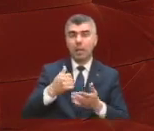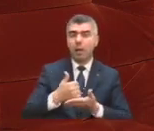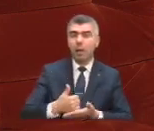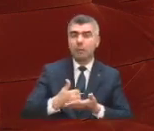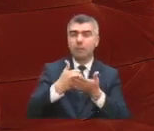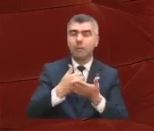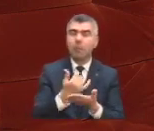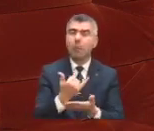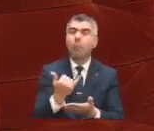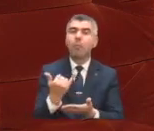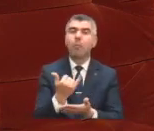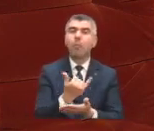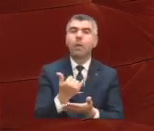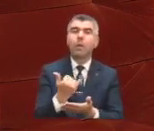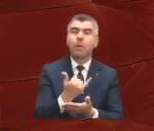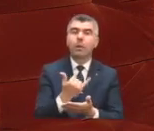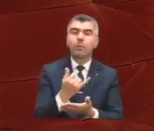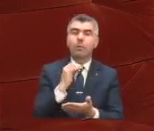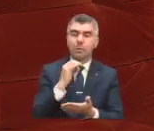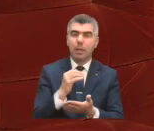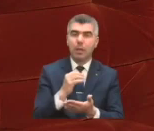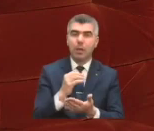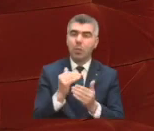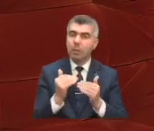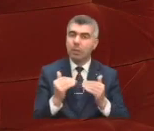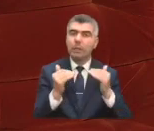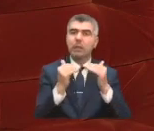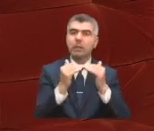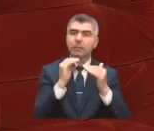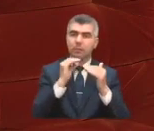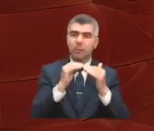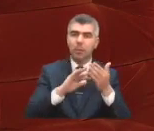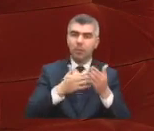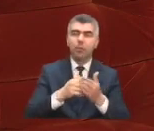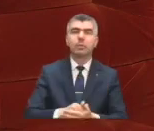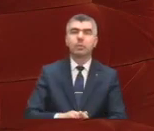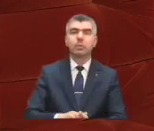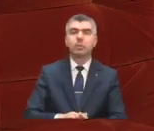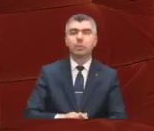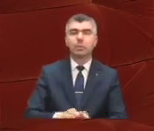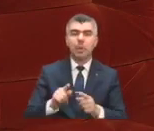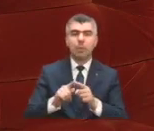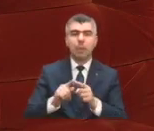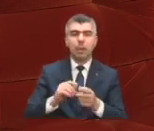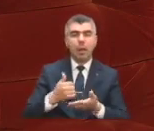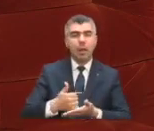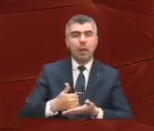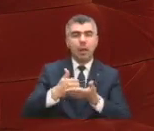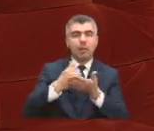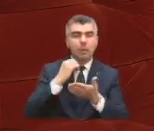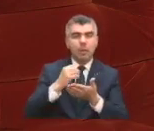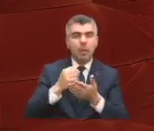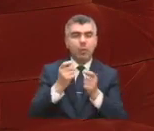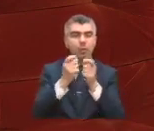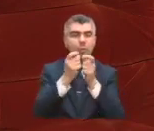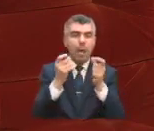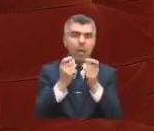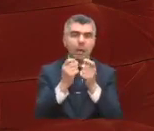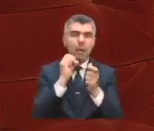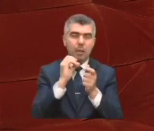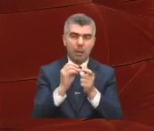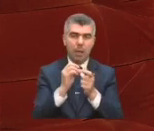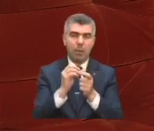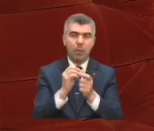مهمه خاصه بالعداله المجاليه فيما يخص استثمارات القطاع الخاص